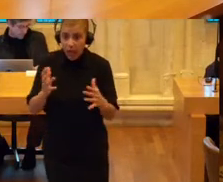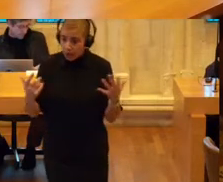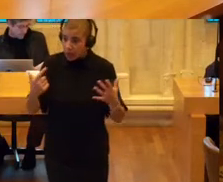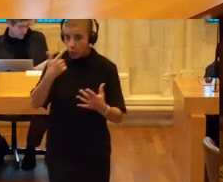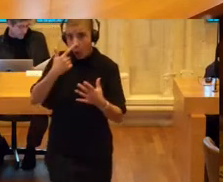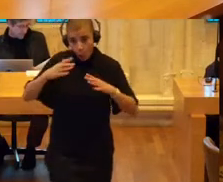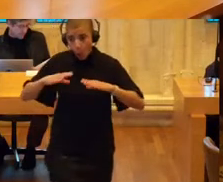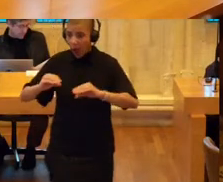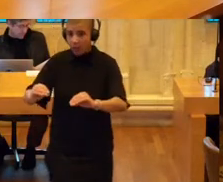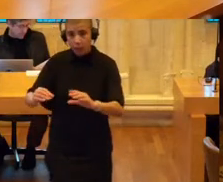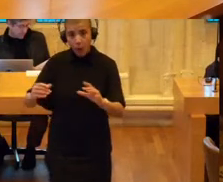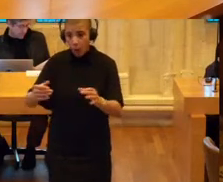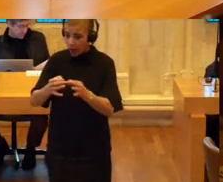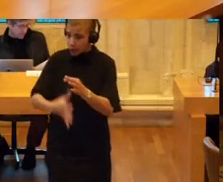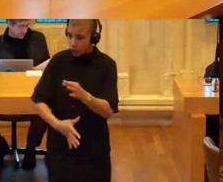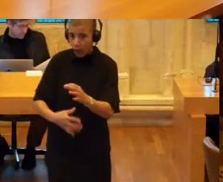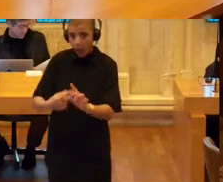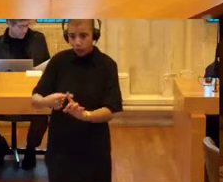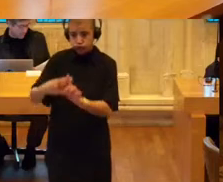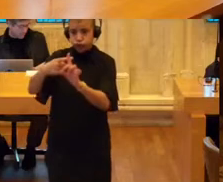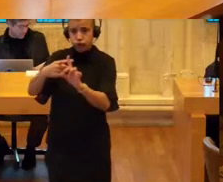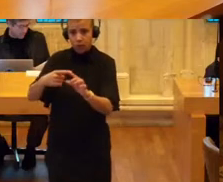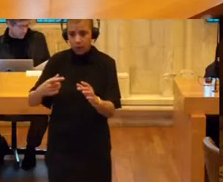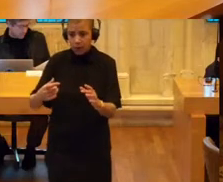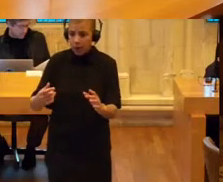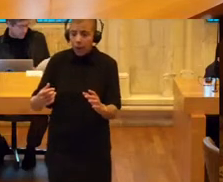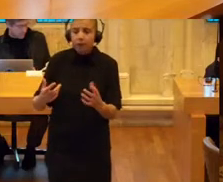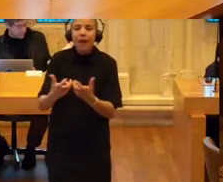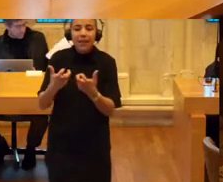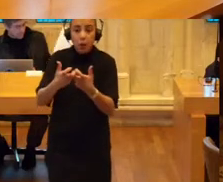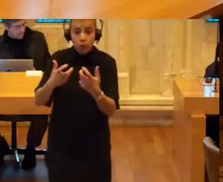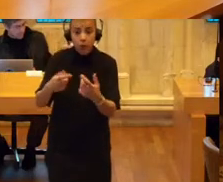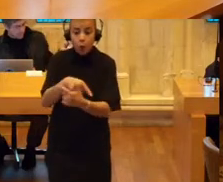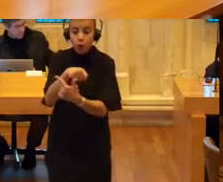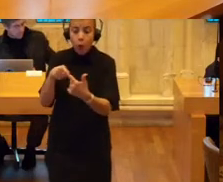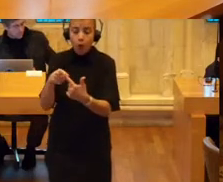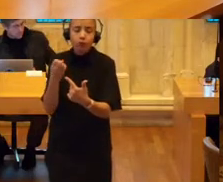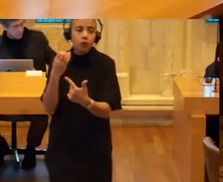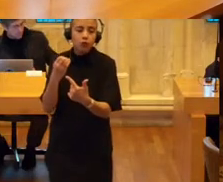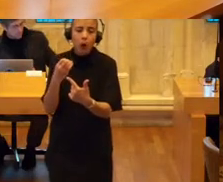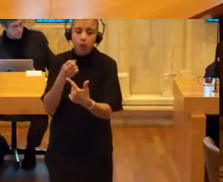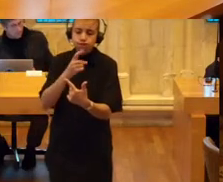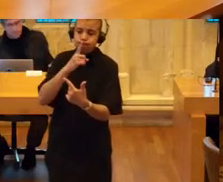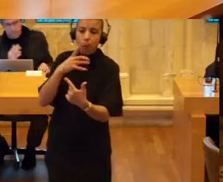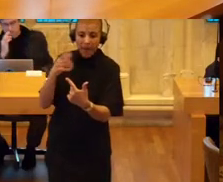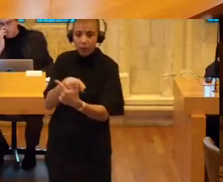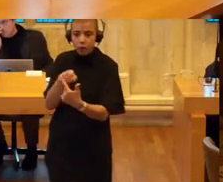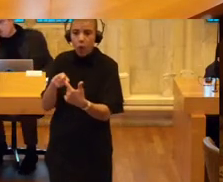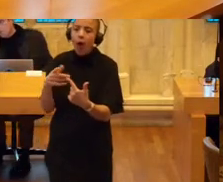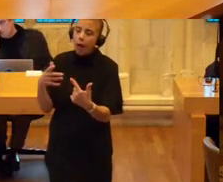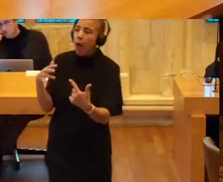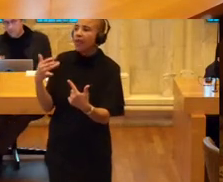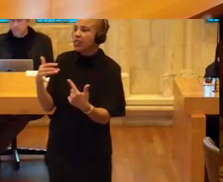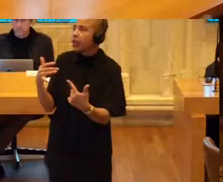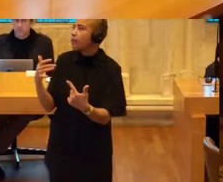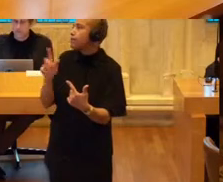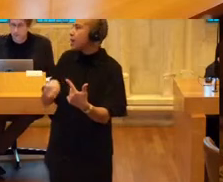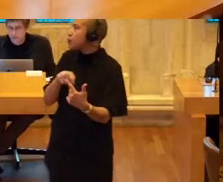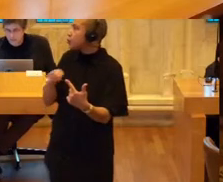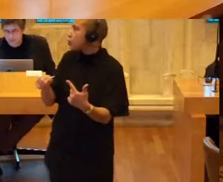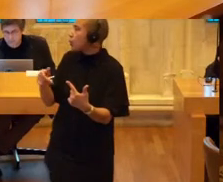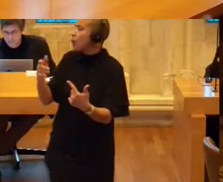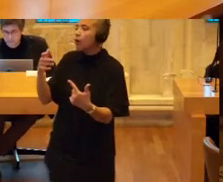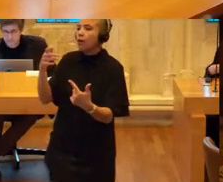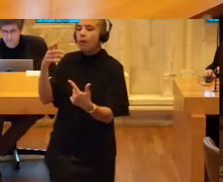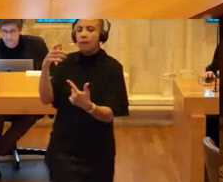Je prendrai deux points qu'on ne sait pas assez. D'abord, Amandine Gauquelin et Gérard Lal parleraient mieux que moi